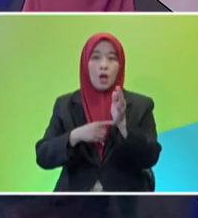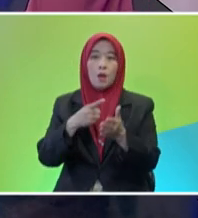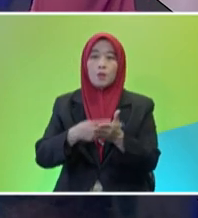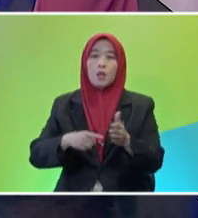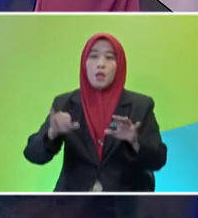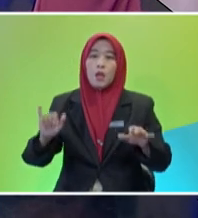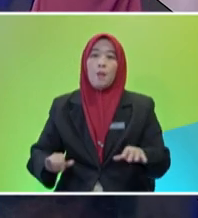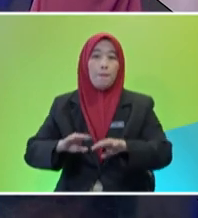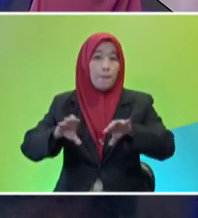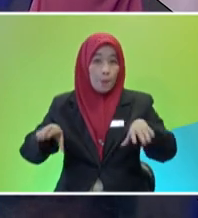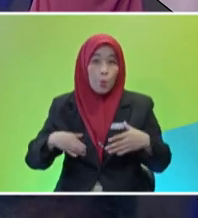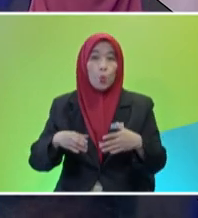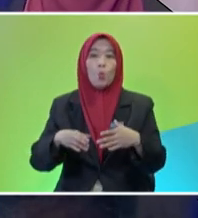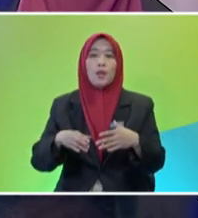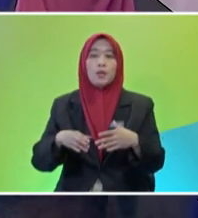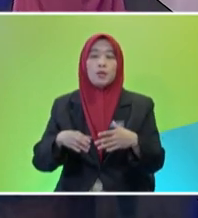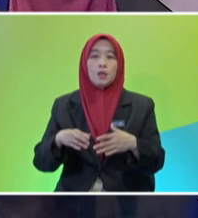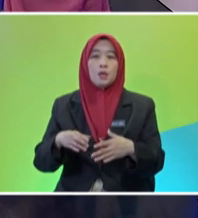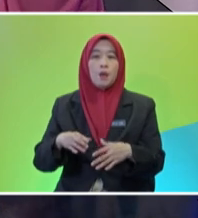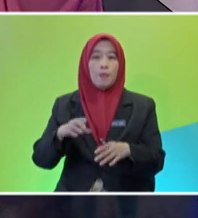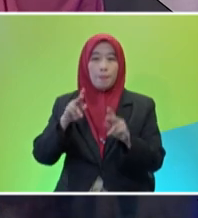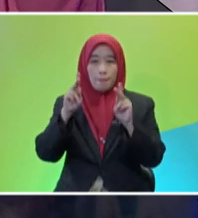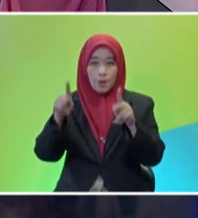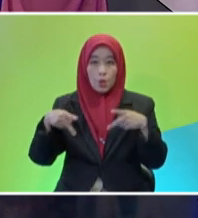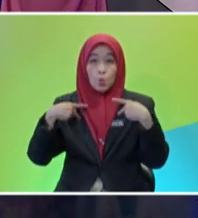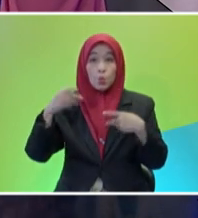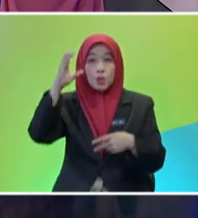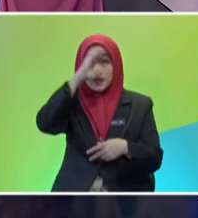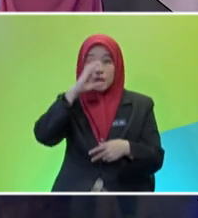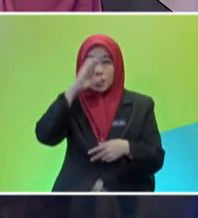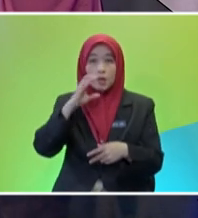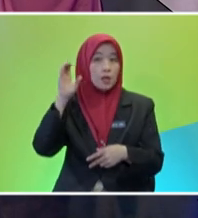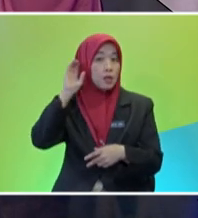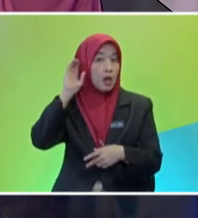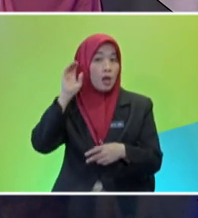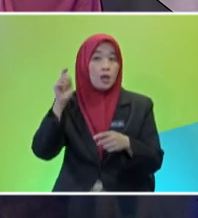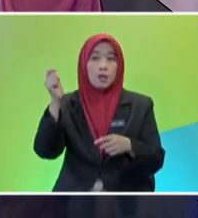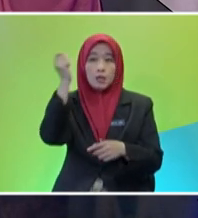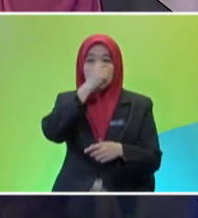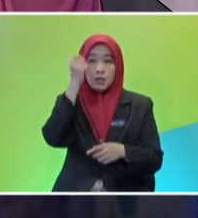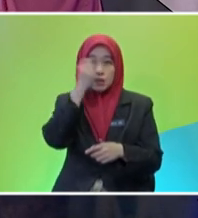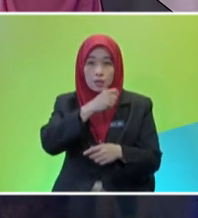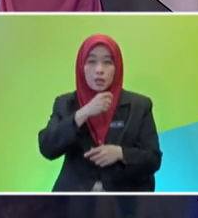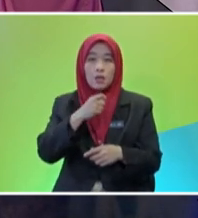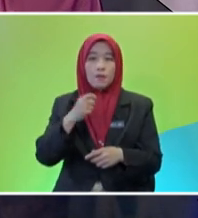Cikgu? Irfan kena cari. Irfan kena dengar teka-teki Cikgu ni. Okey. Teka-teka. Irfan fikir. Lepas